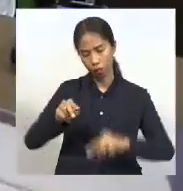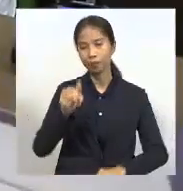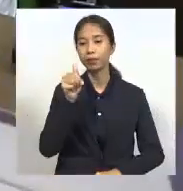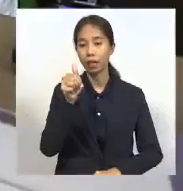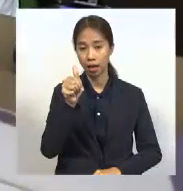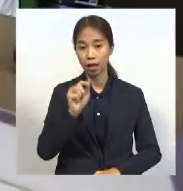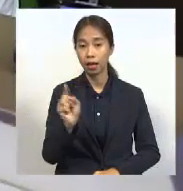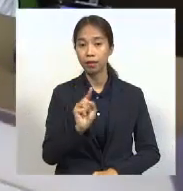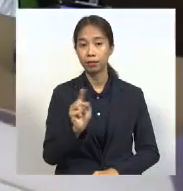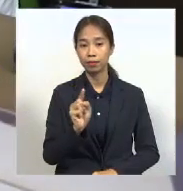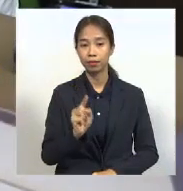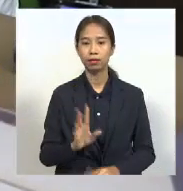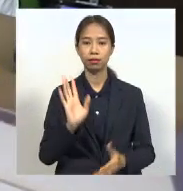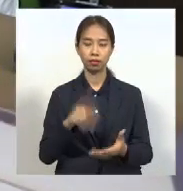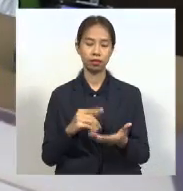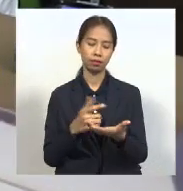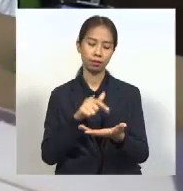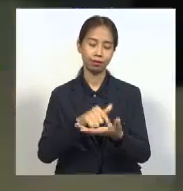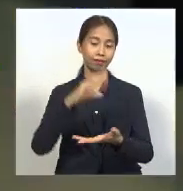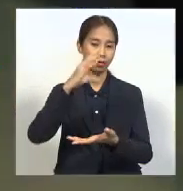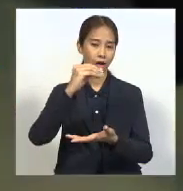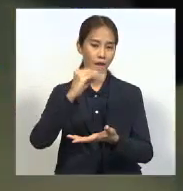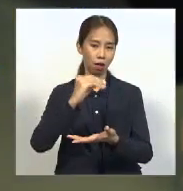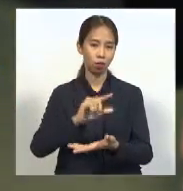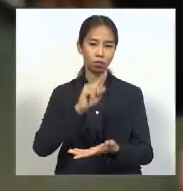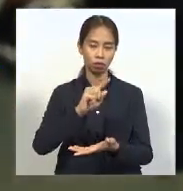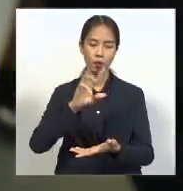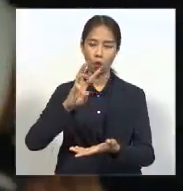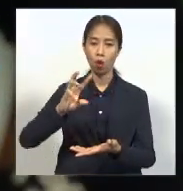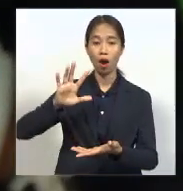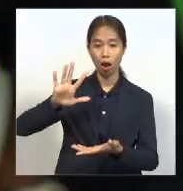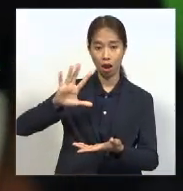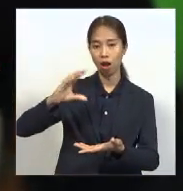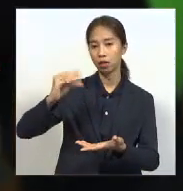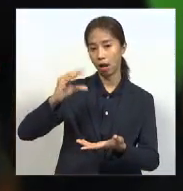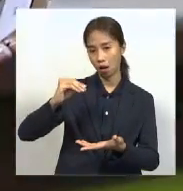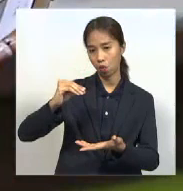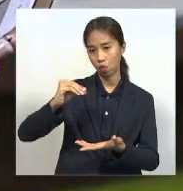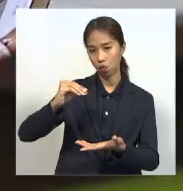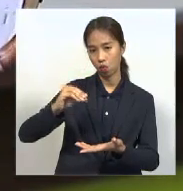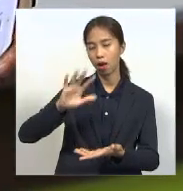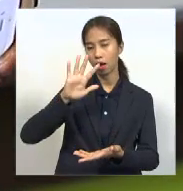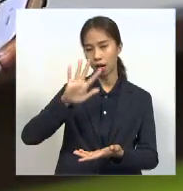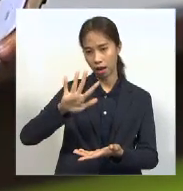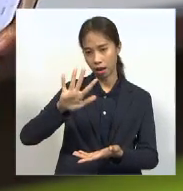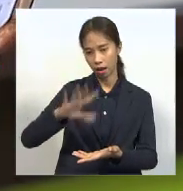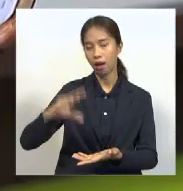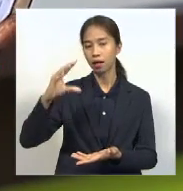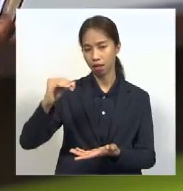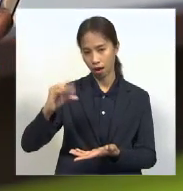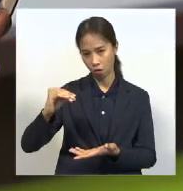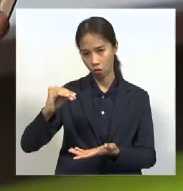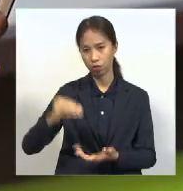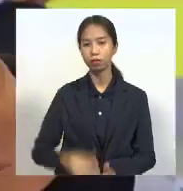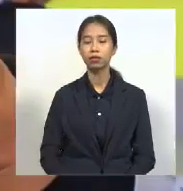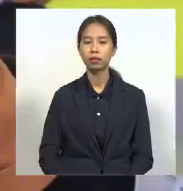เพียงแค่คุณผู้ชมกดดอกจัน165ดอกจัน5แล้วกดดอกจันอีกครั้งห